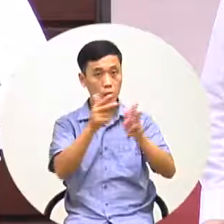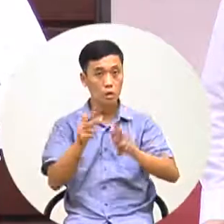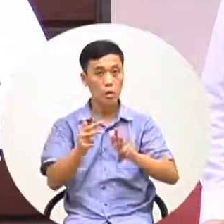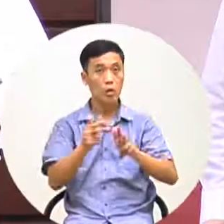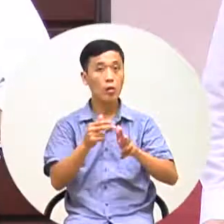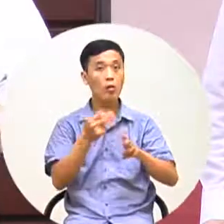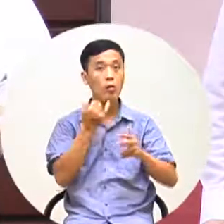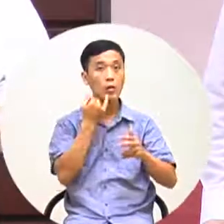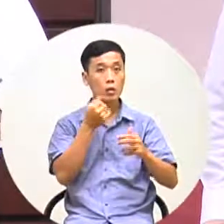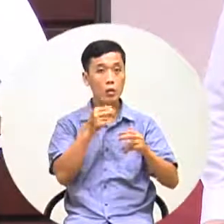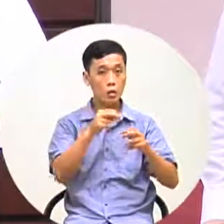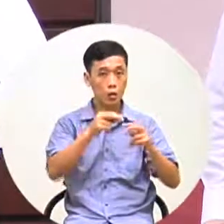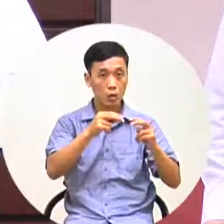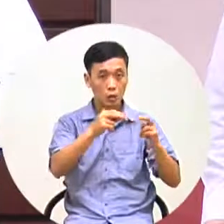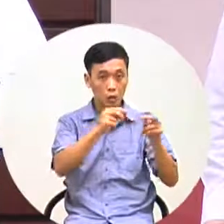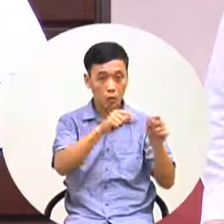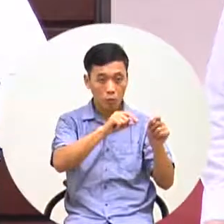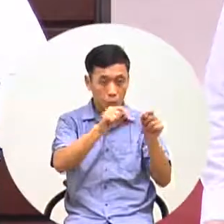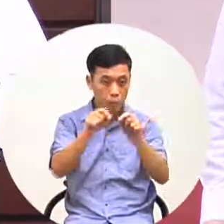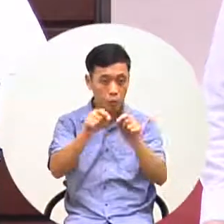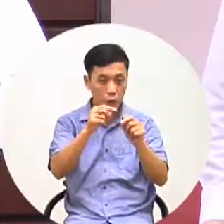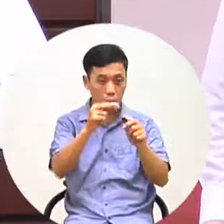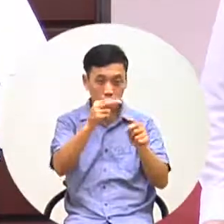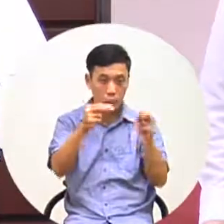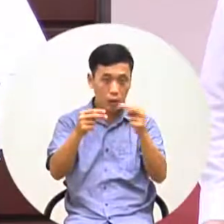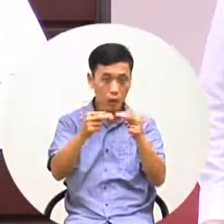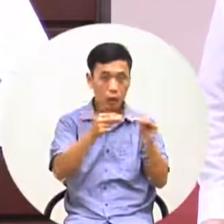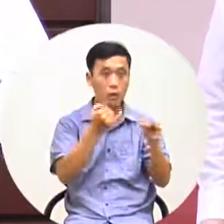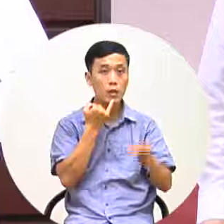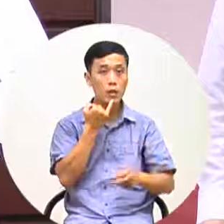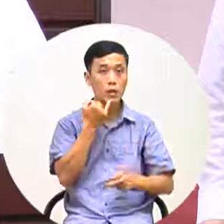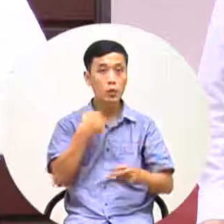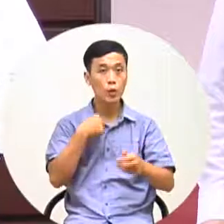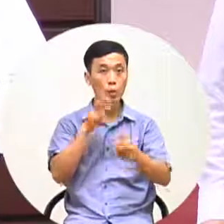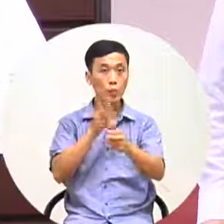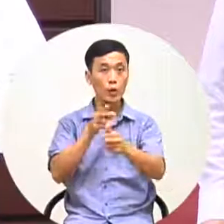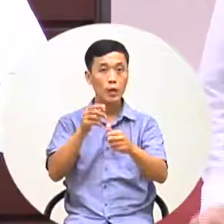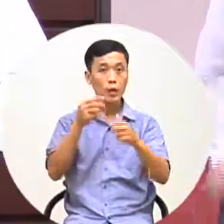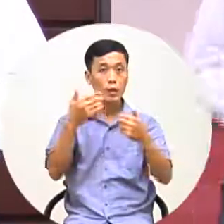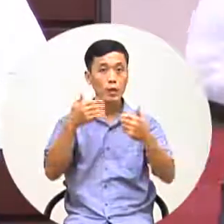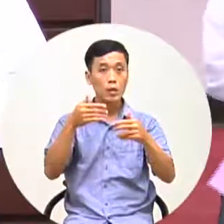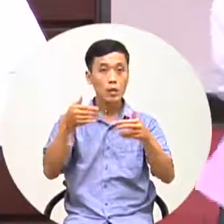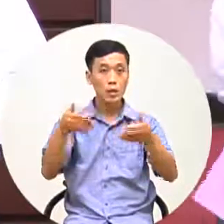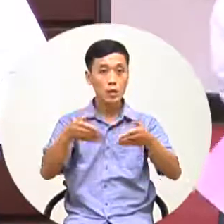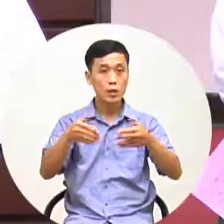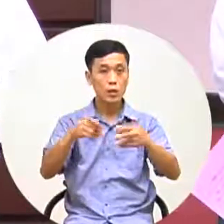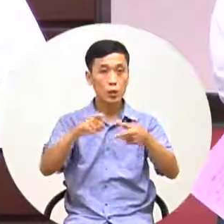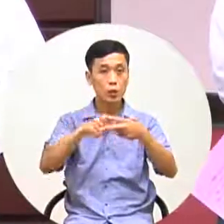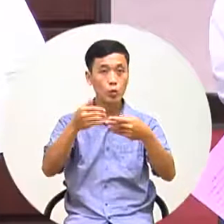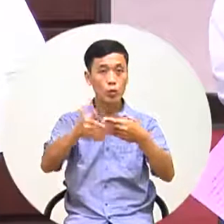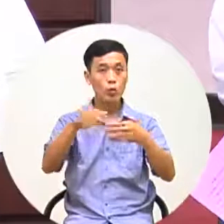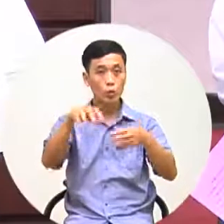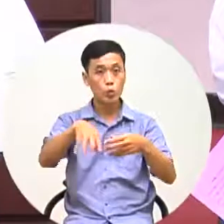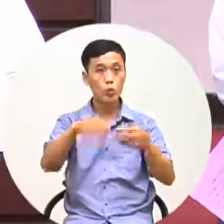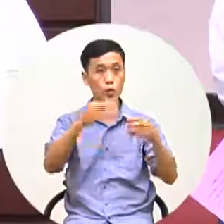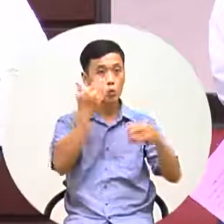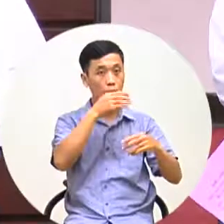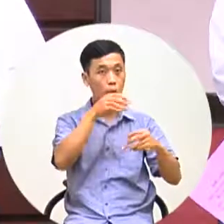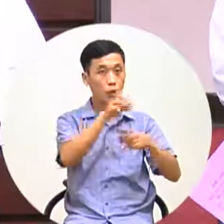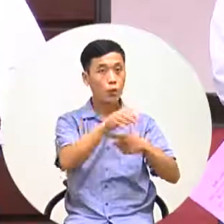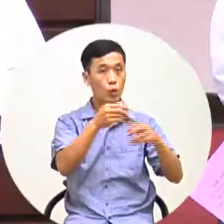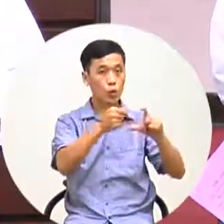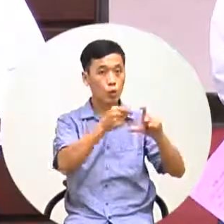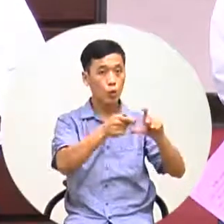的微调，那我会请我们的新工处跟美浓区公所在现场把它做一个量测之后，